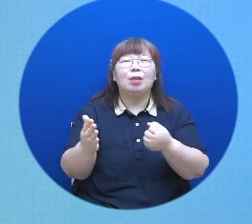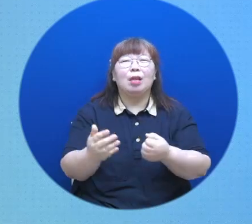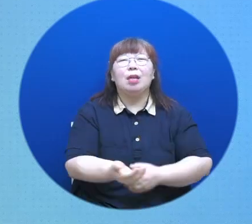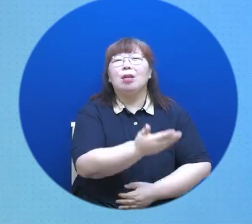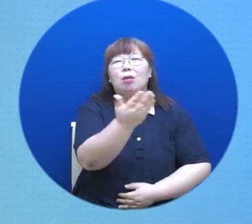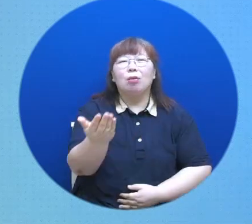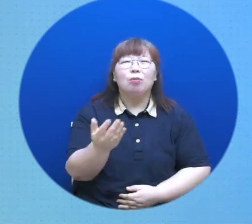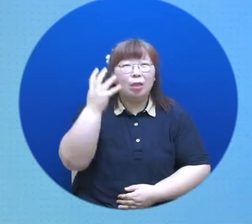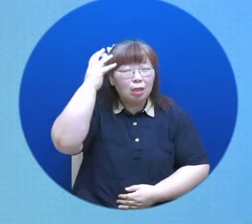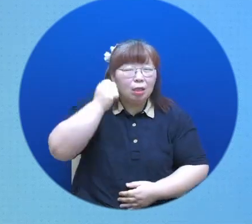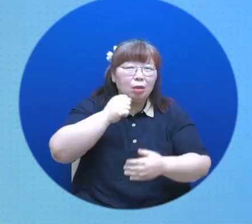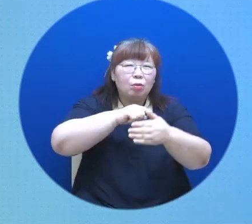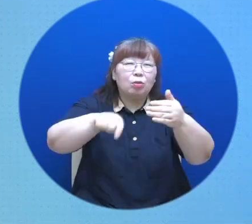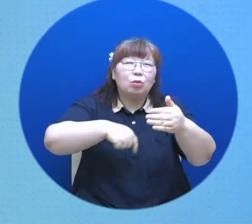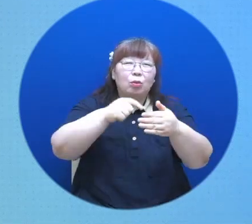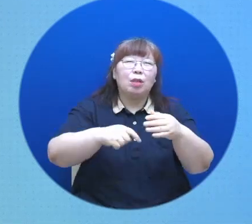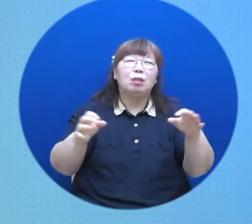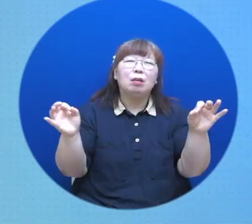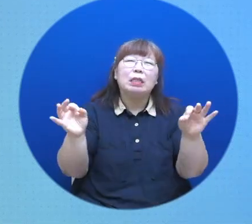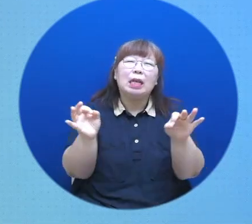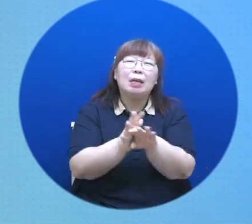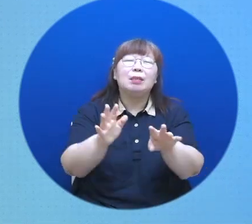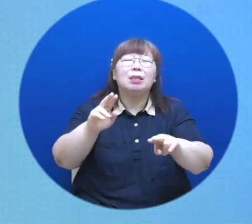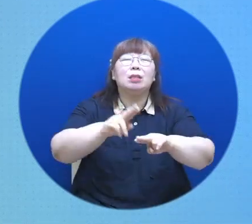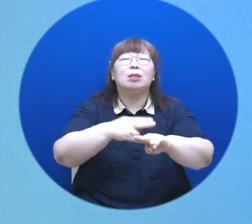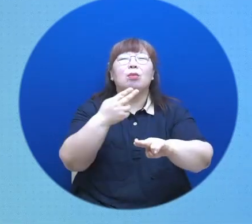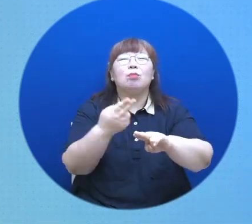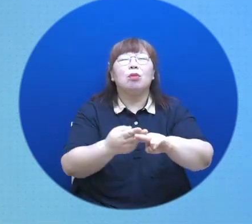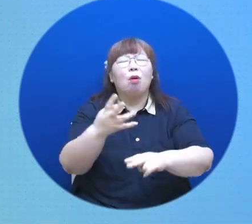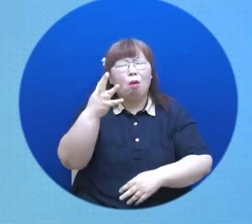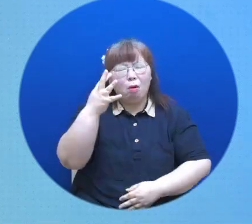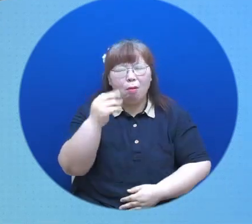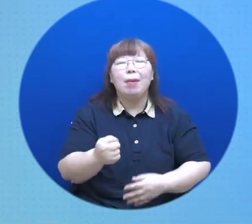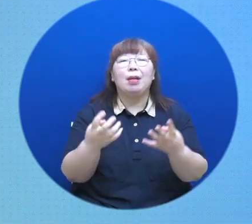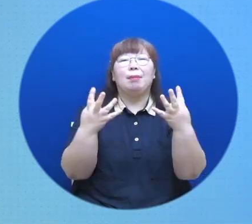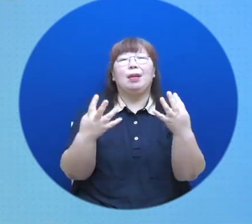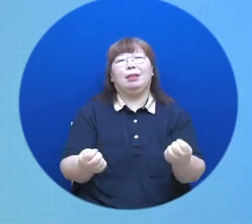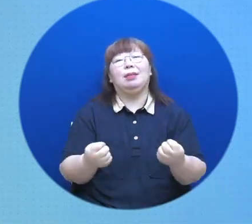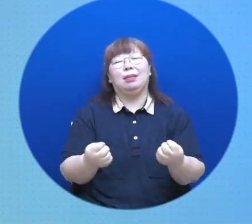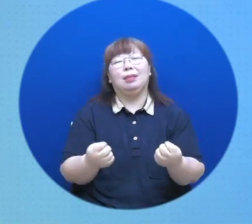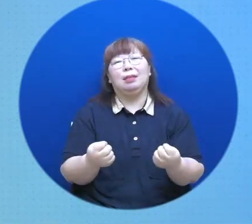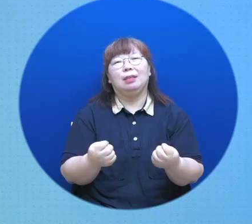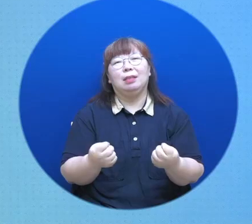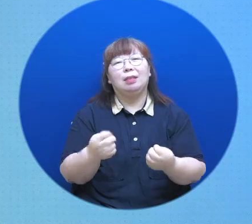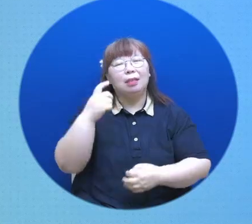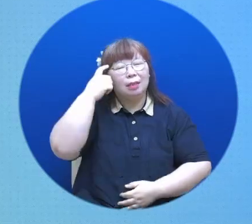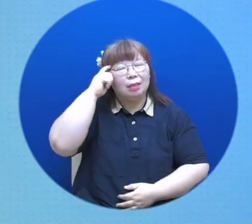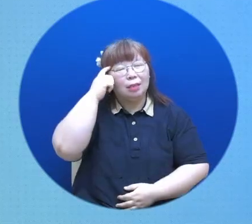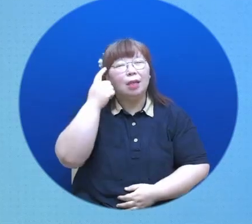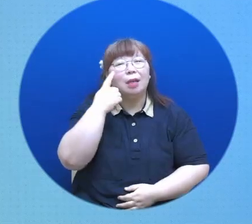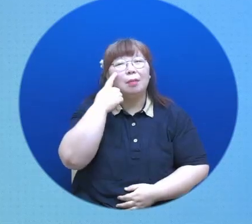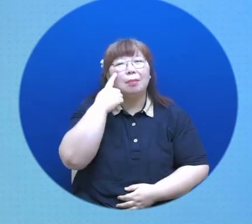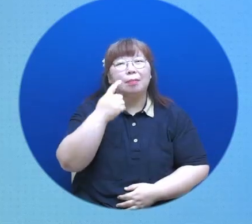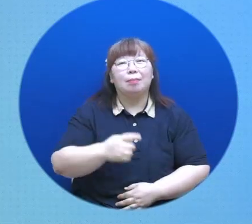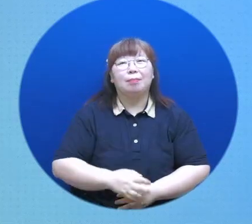여러분의 기억 속에서 사라져 버린 선물들이 얼마나 많은지 한번 생각해 보시기